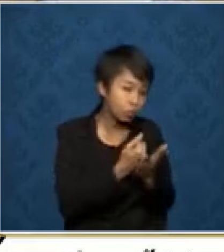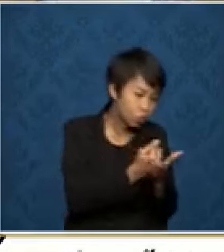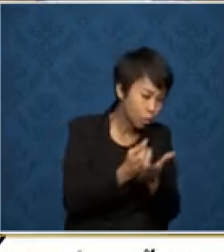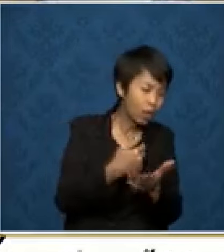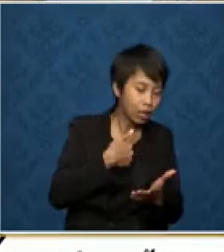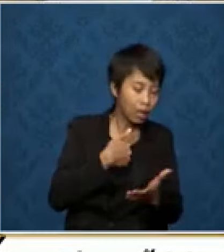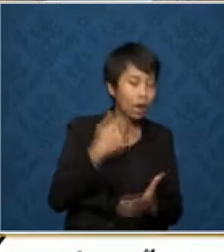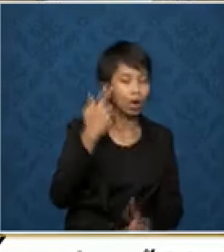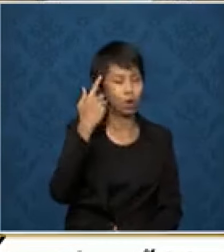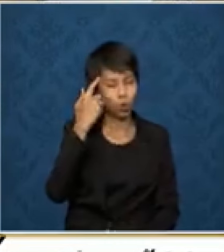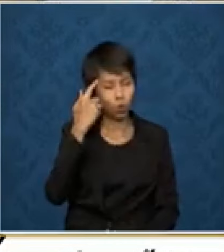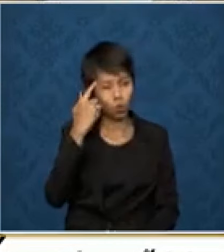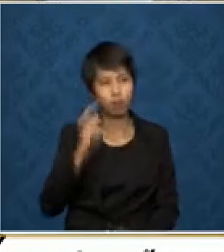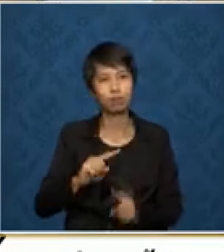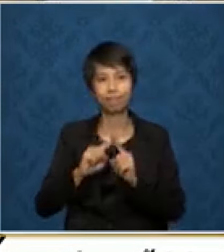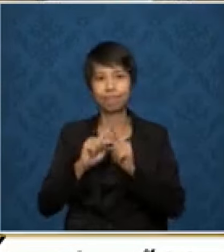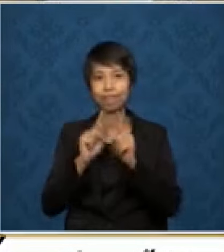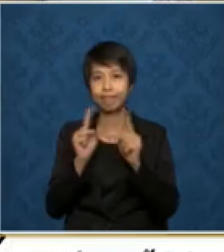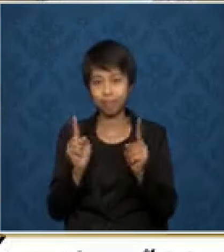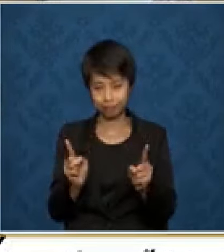แทนแต่ต้อง